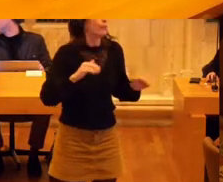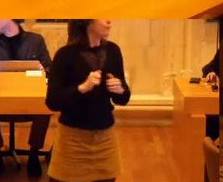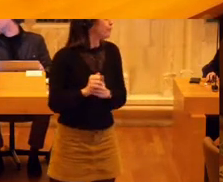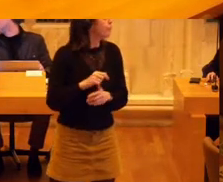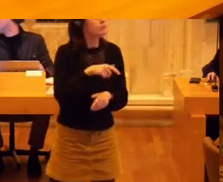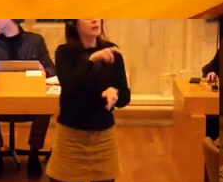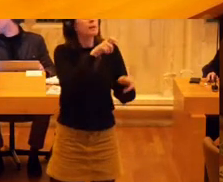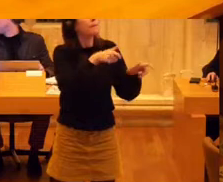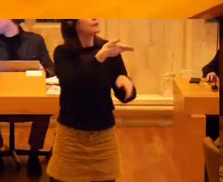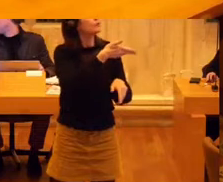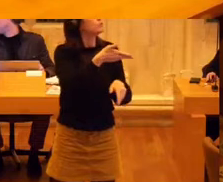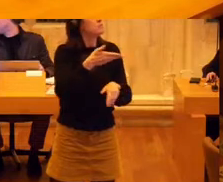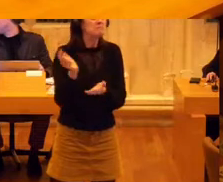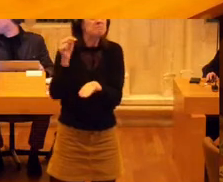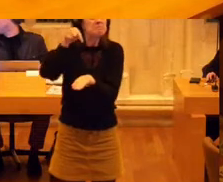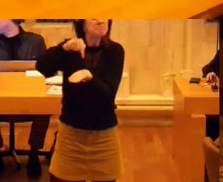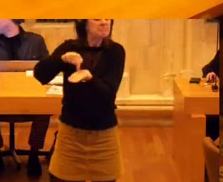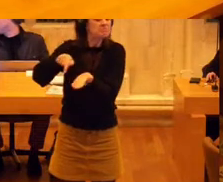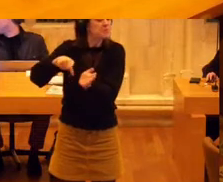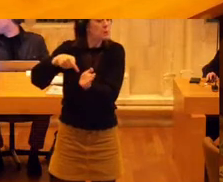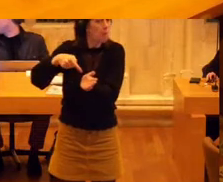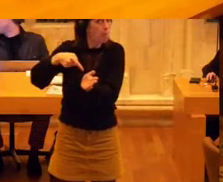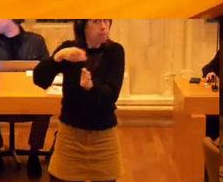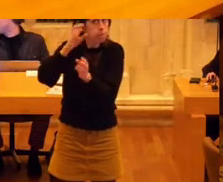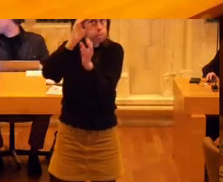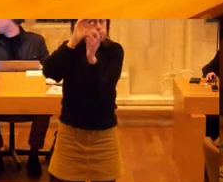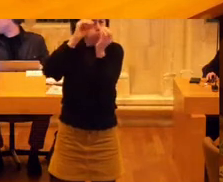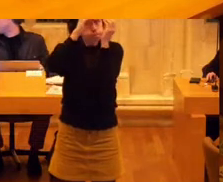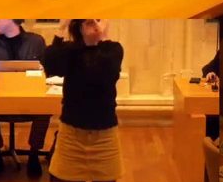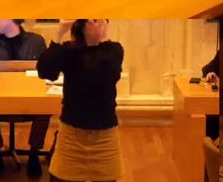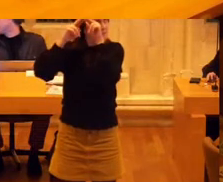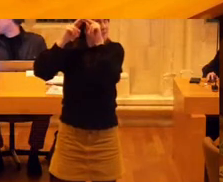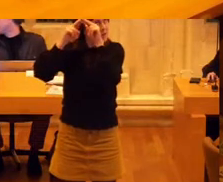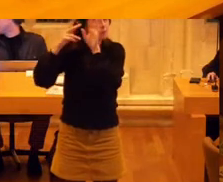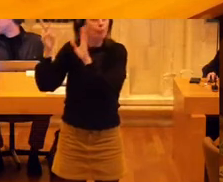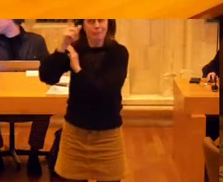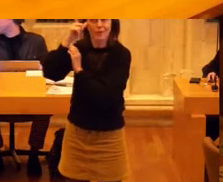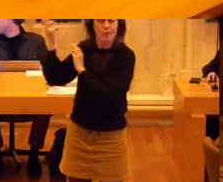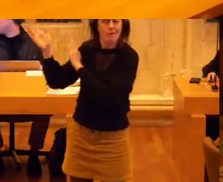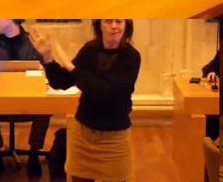lieux, je vais laisser Nicolas dire un mot. Vas-y.